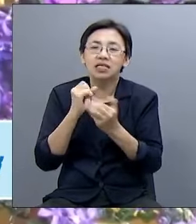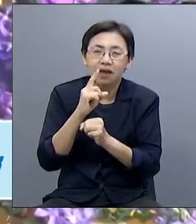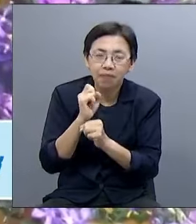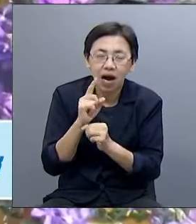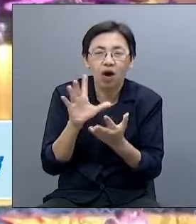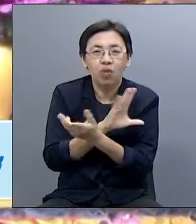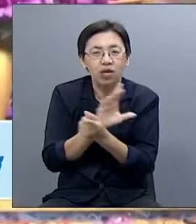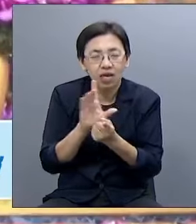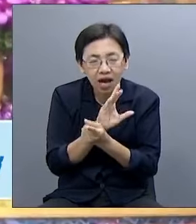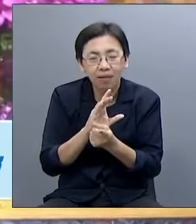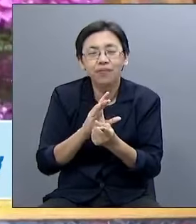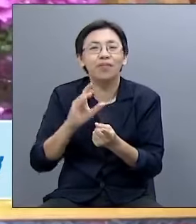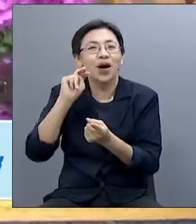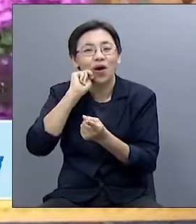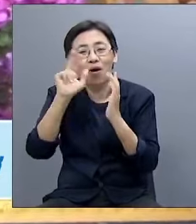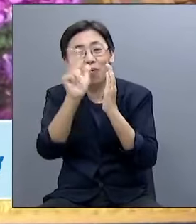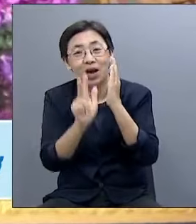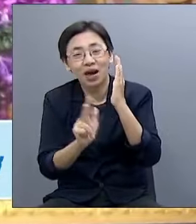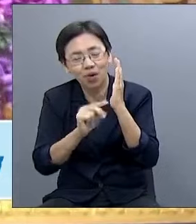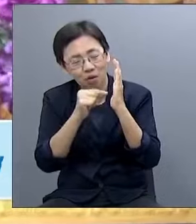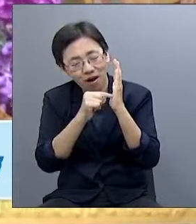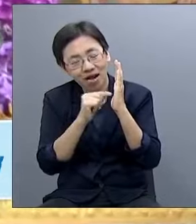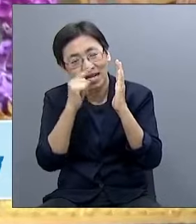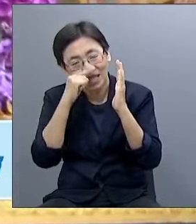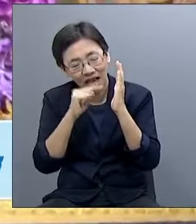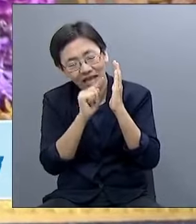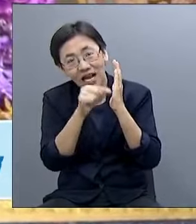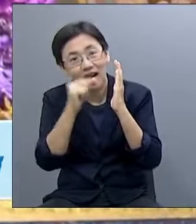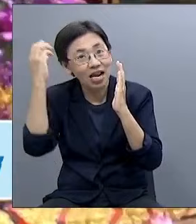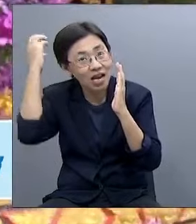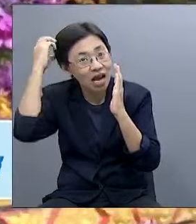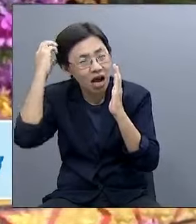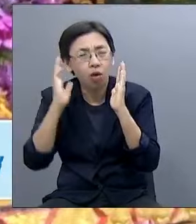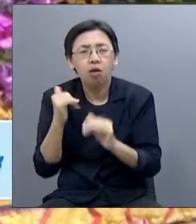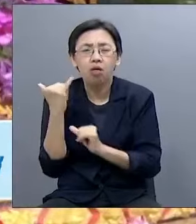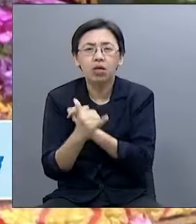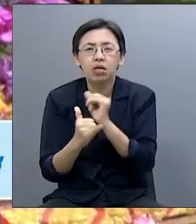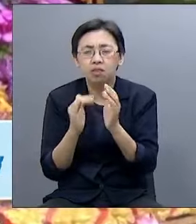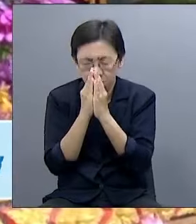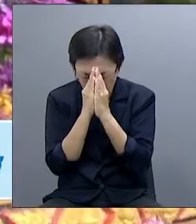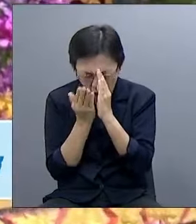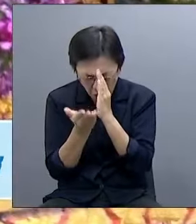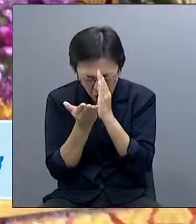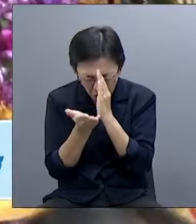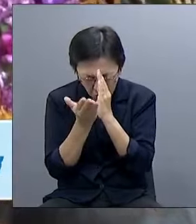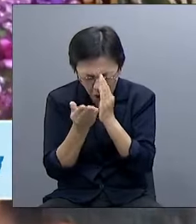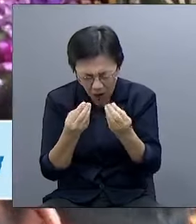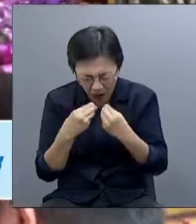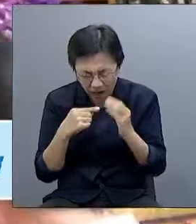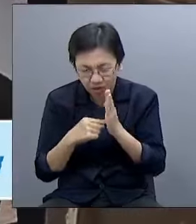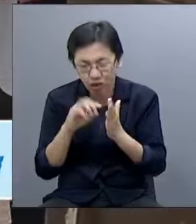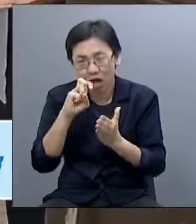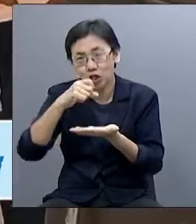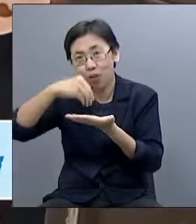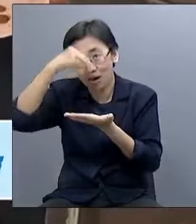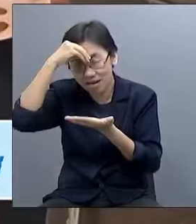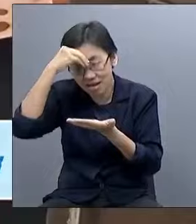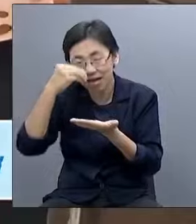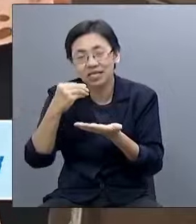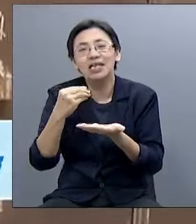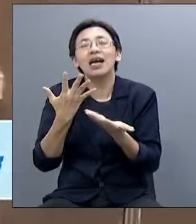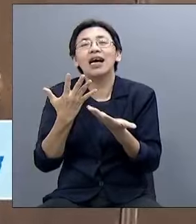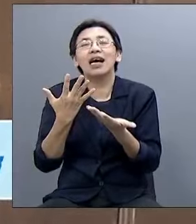ขงพุทธศาสนิกชนก็มักจะไปกราบไหว้บูชาขอพรให้สิ่งต่างๆนั้นสำเร็จอย่างเช่นการสอบเข้าเรียนการได้ทำงานหรือแ